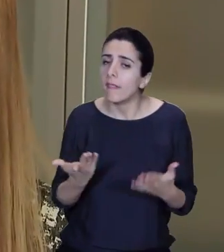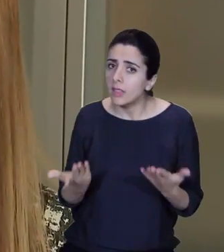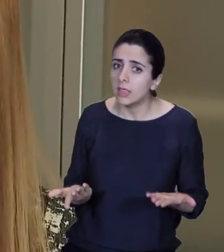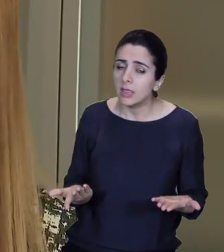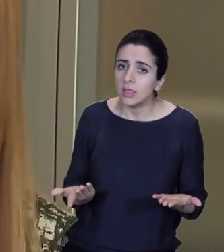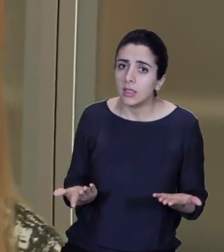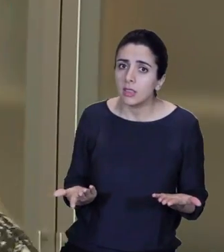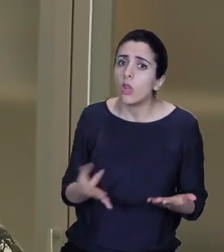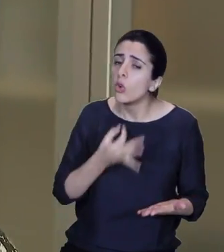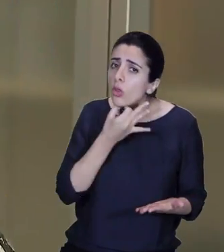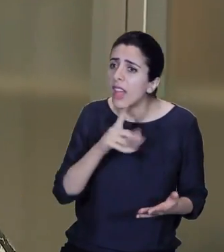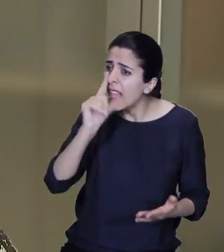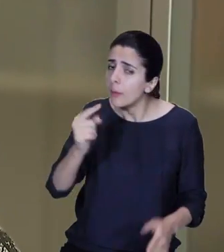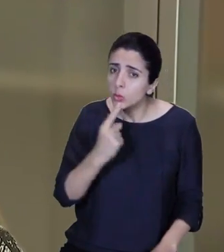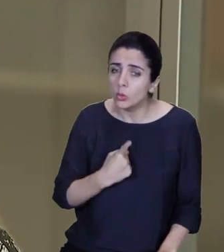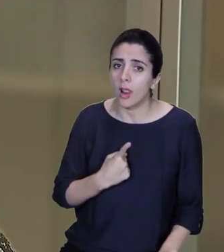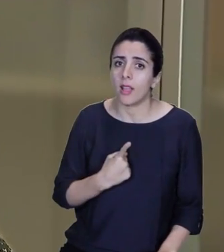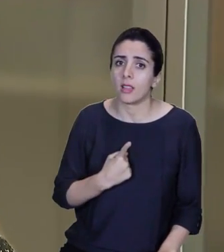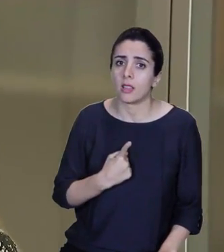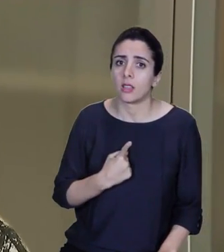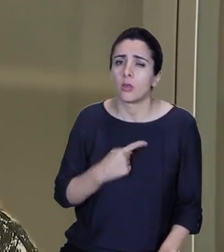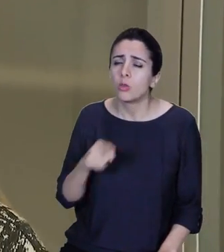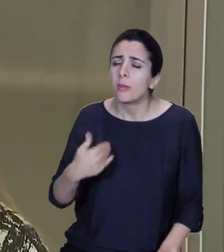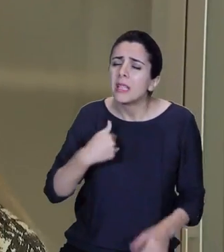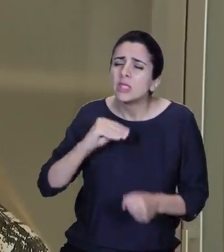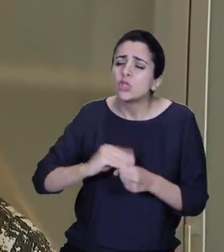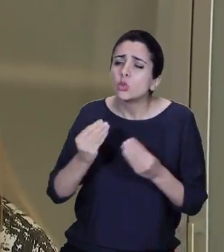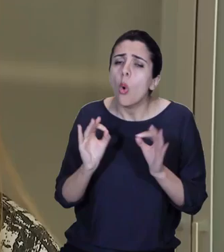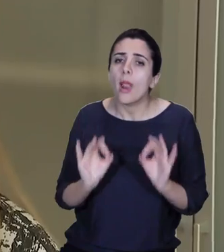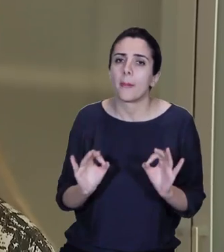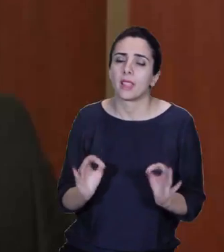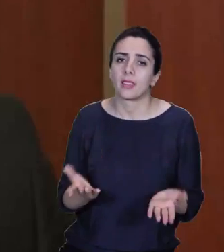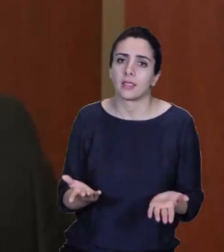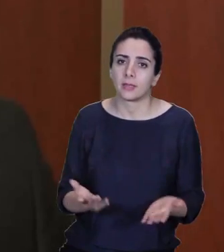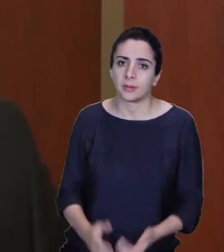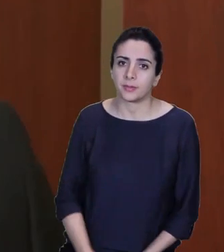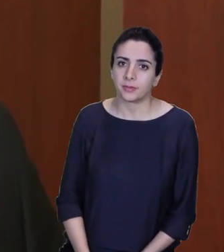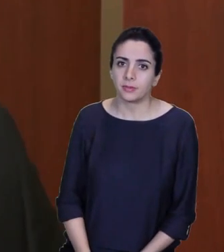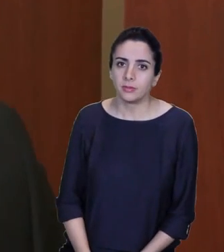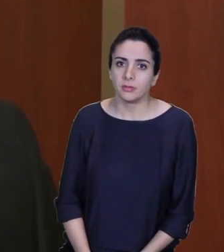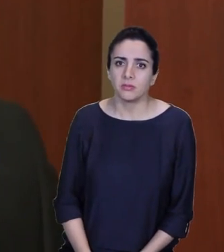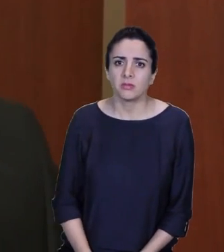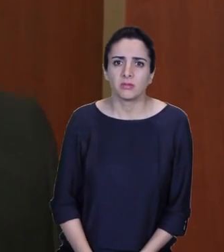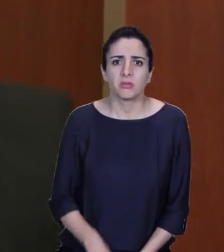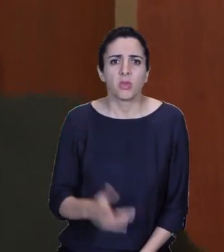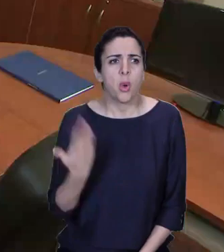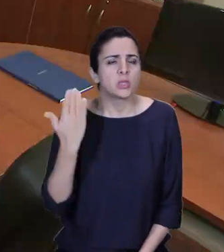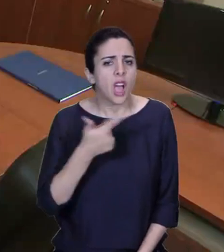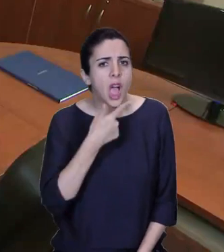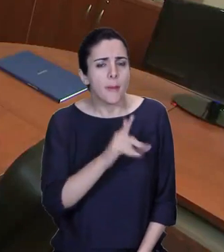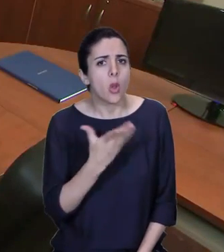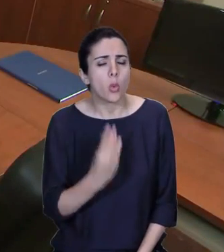Evet. Ya lütfen kim olduğunu söyleyin. Bakın bu benim için çok önemli. O da birkaç sene önce emekli oldu